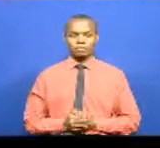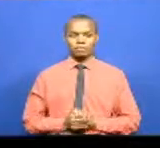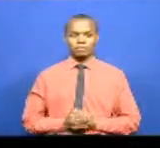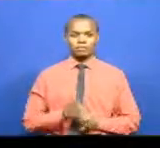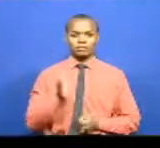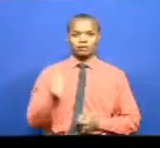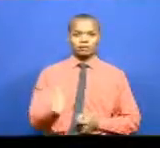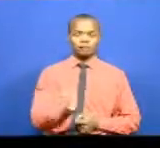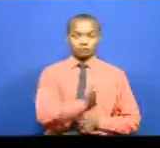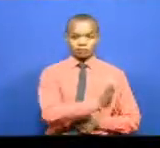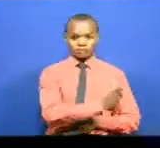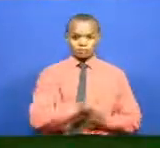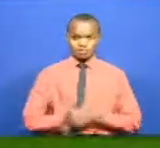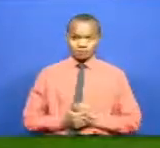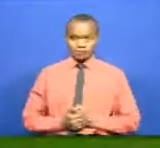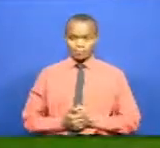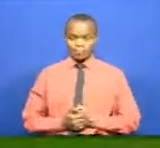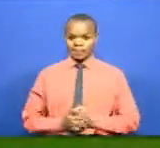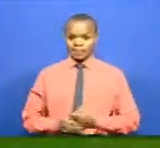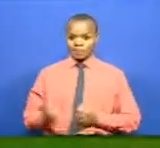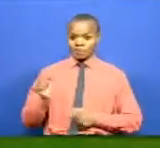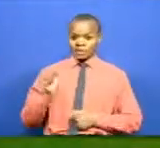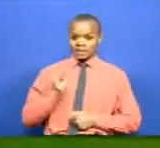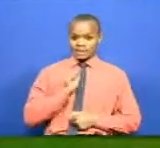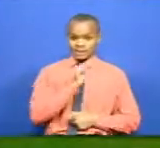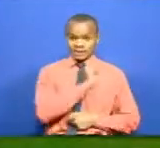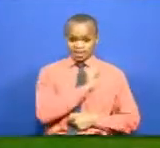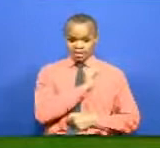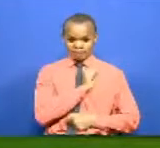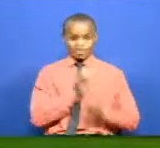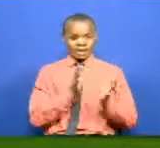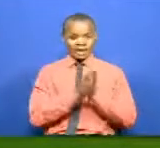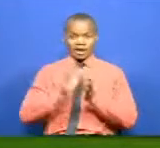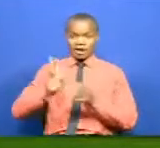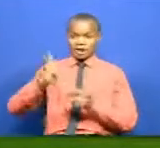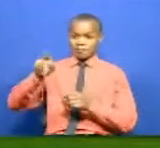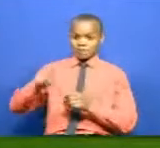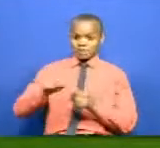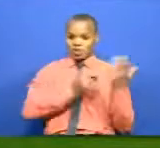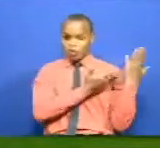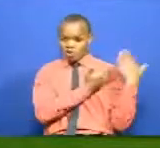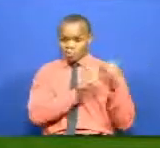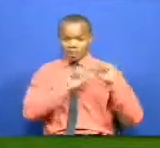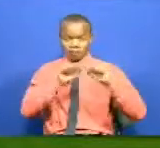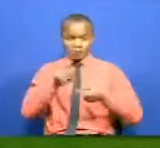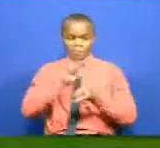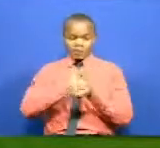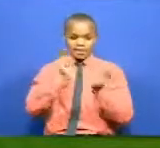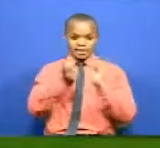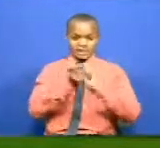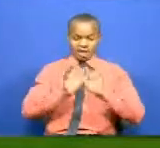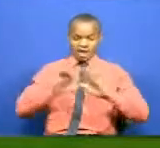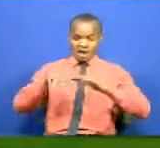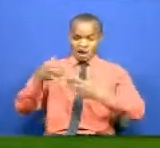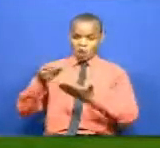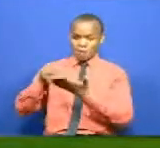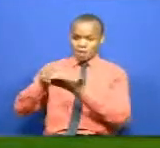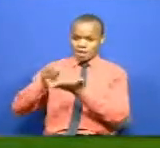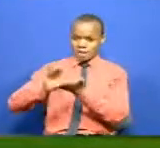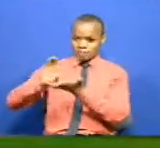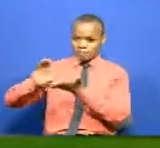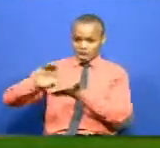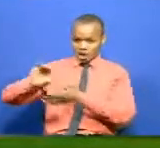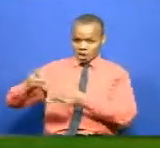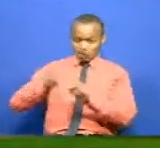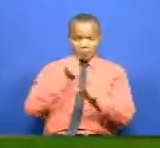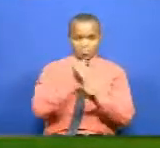Tukielekea bungeni, mtazamaji, wa bunge na maseneta wanatarajiwa kufanyia marekebisho sheria ya ugavi mapato juma lijalo ili kuwezesha serikali